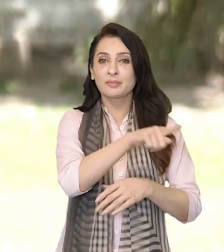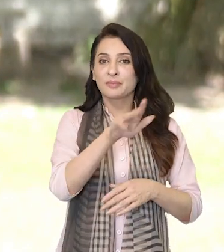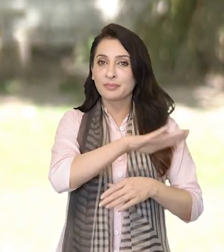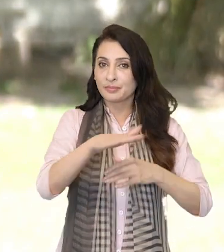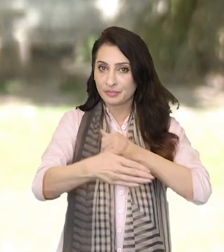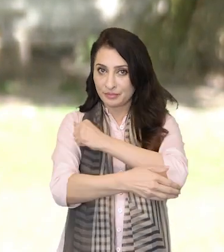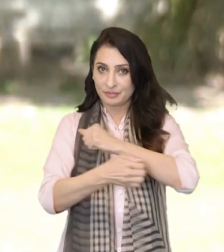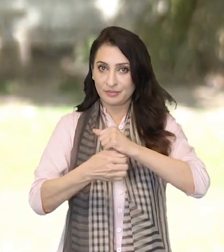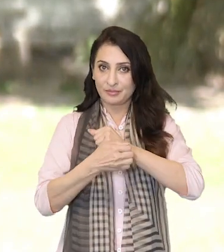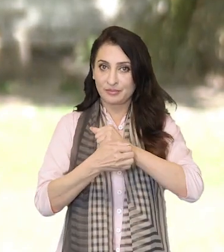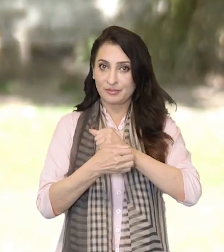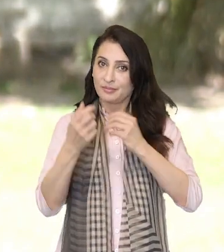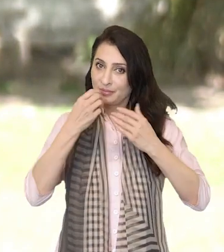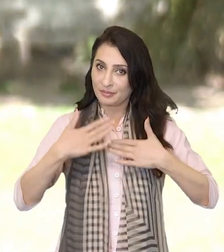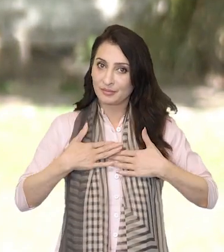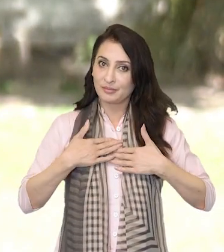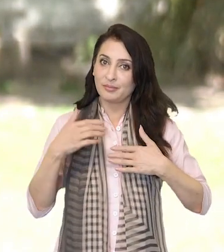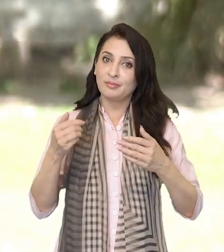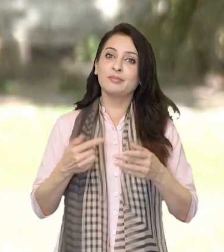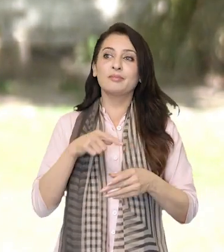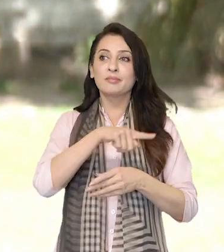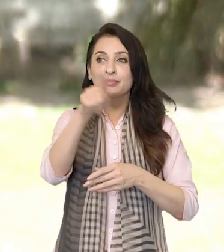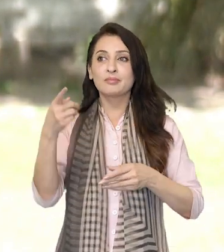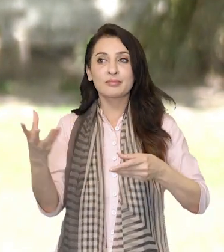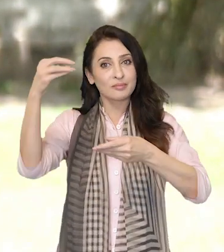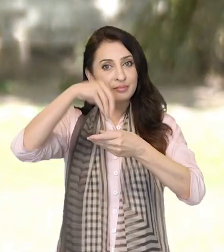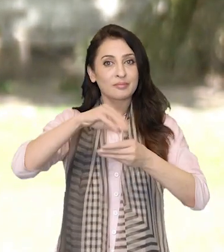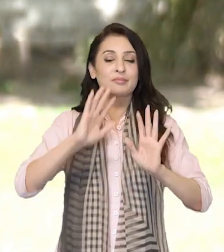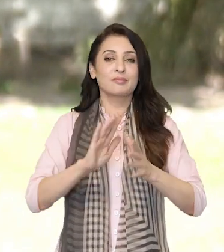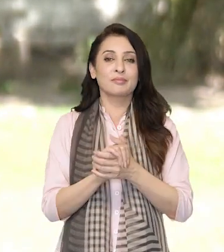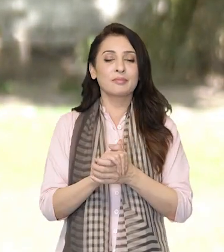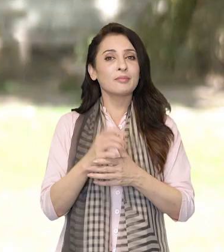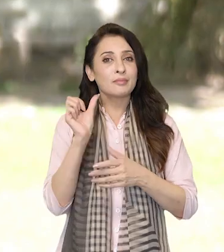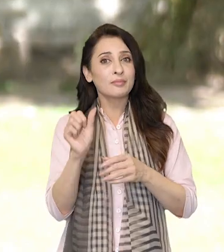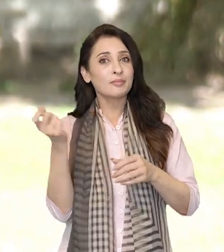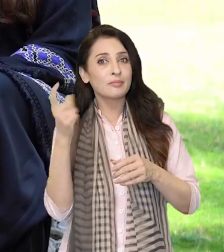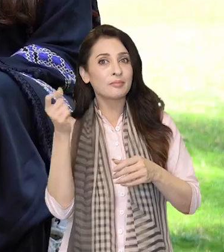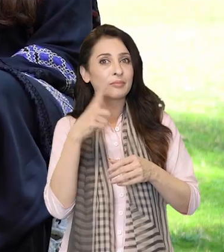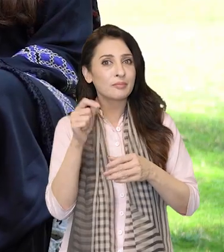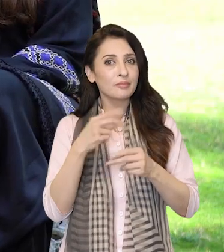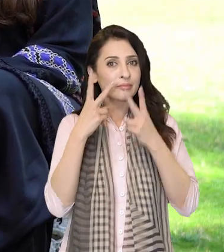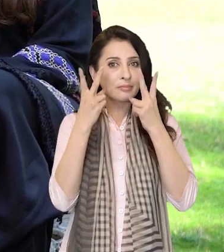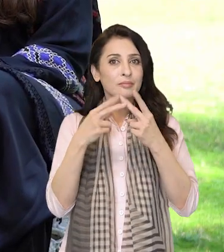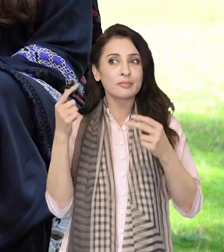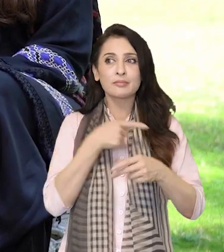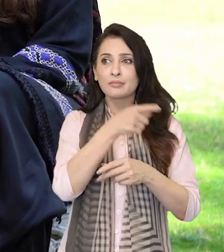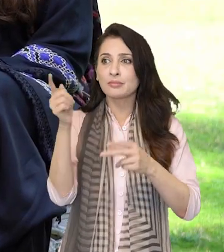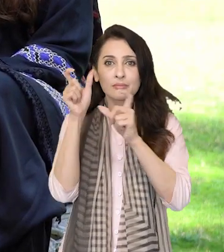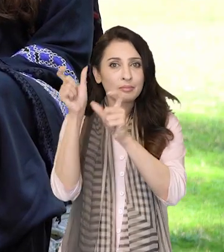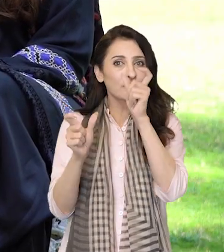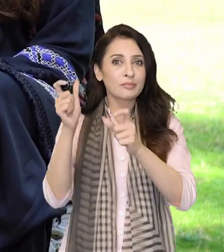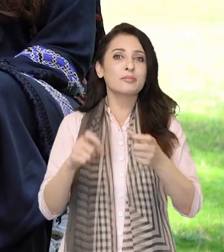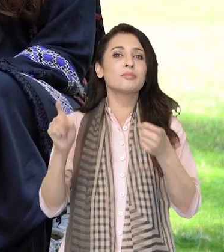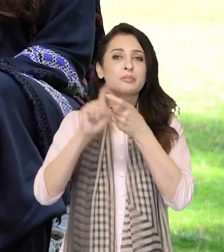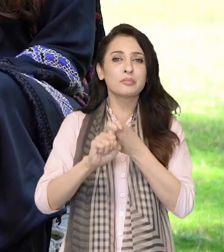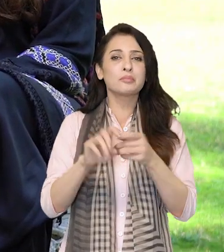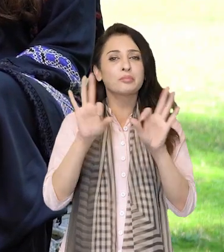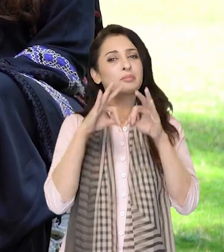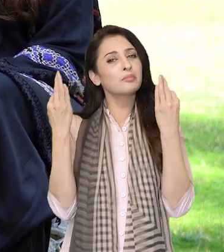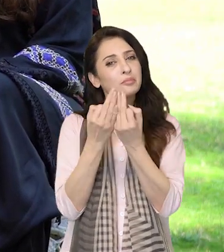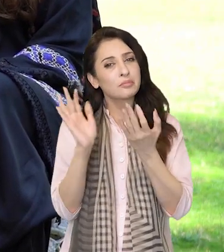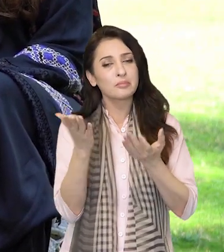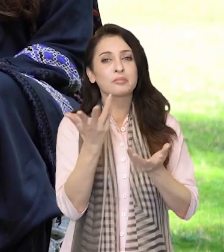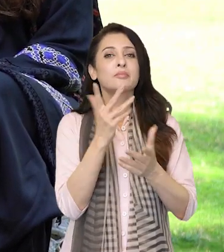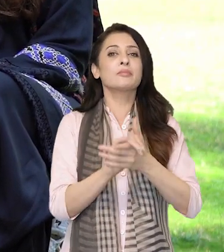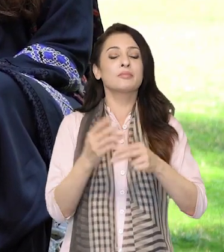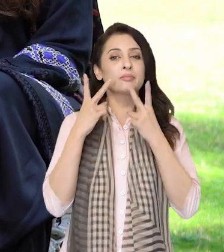स्टोरी होगी अगर हम इनको एक्सेप्ट करें और इनको एक सोसाइटी का हिस्सा बनाएं। हमने 6 महीनों के अंदर ही देखा कि हमारे इर्द गिर्द